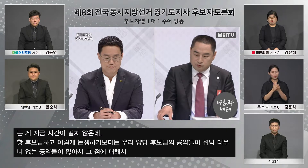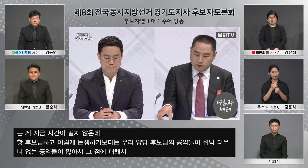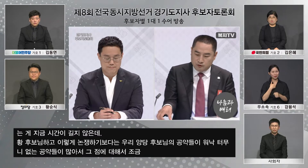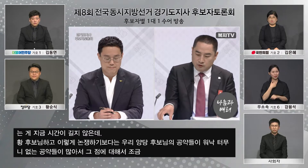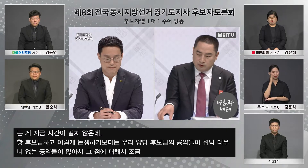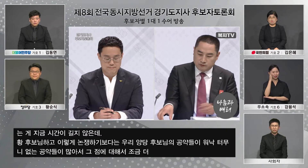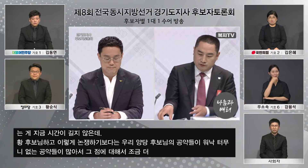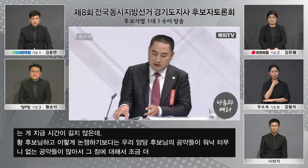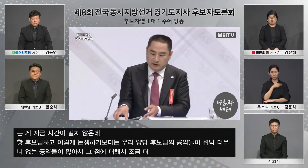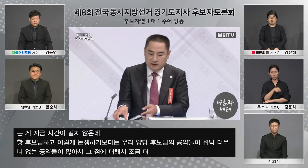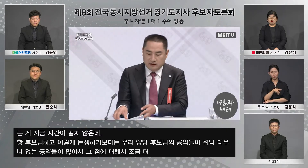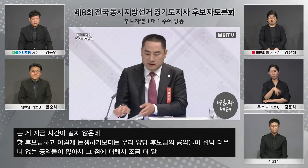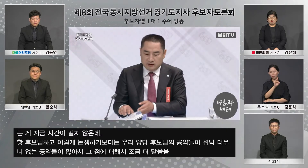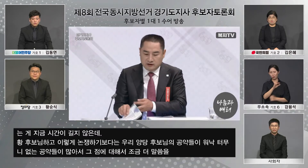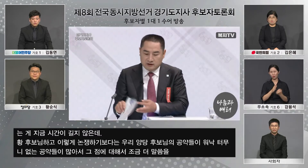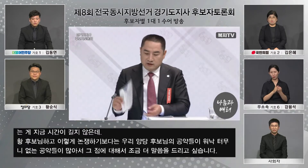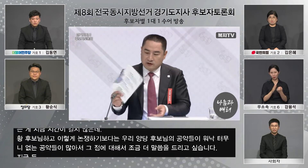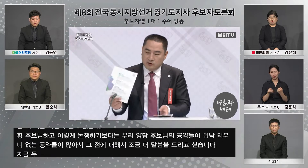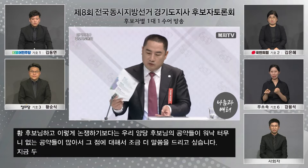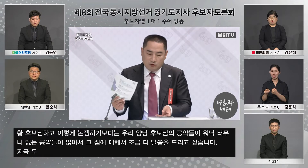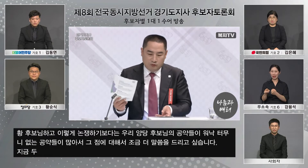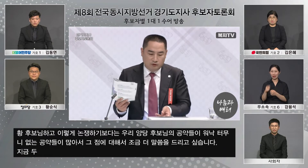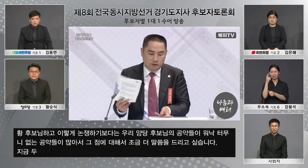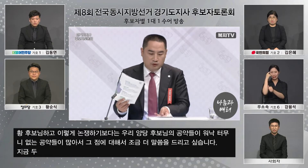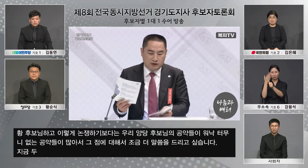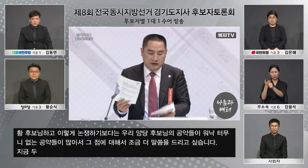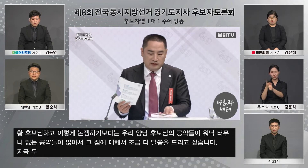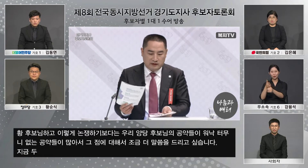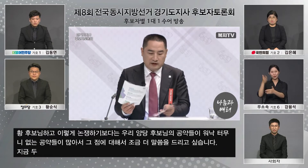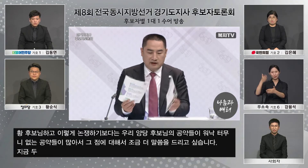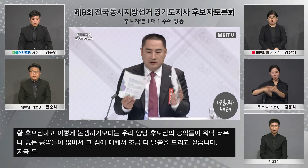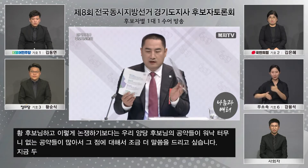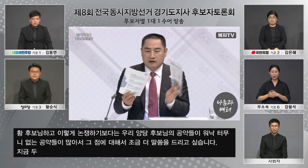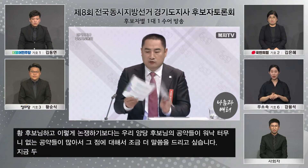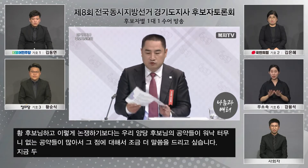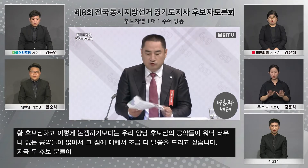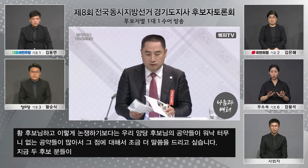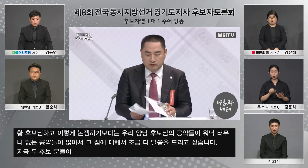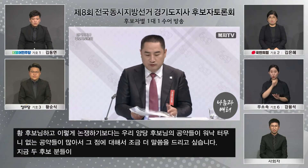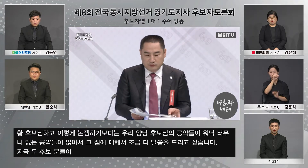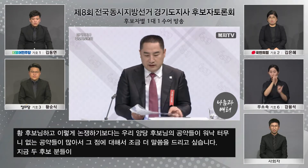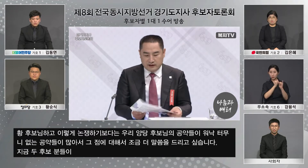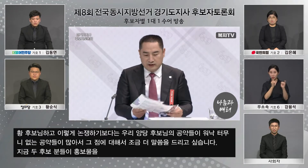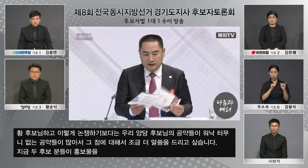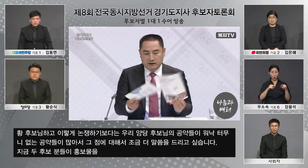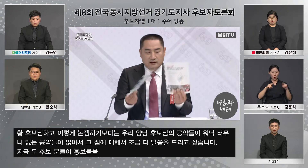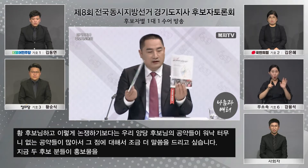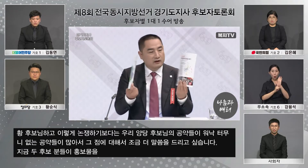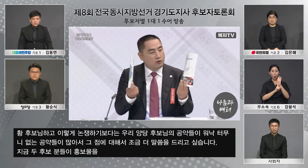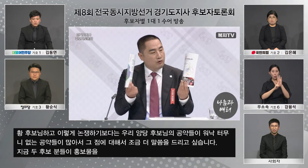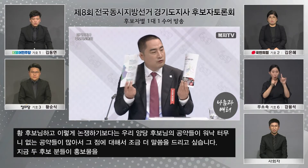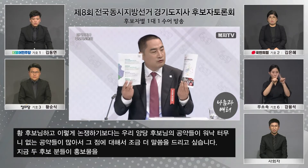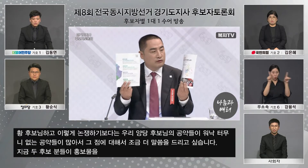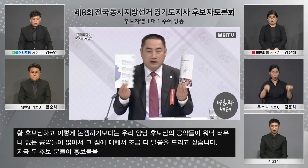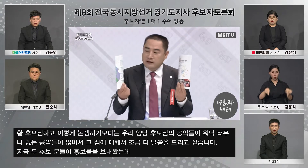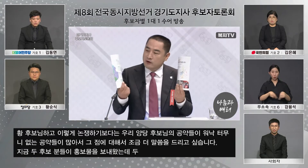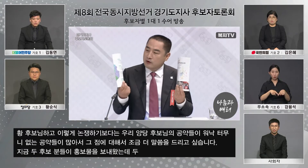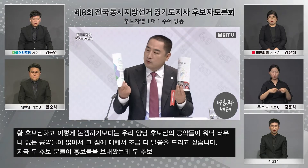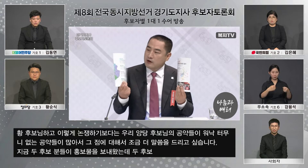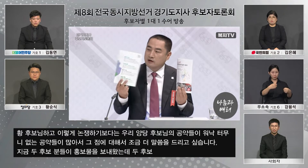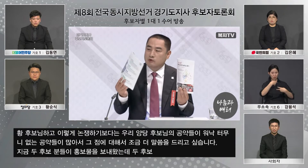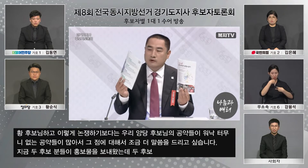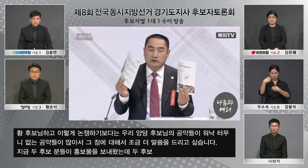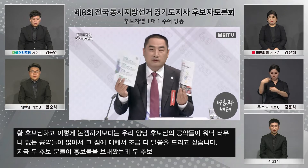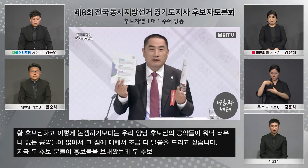두 후보분들이 이렇게 홍보물을 보내왔는데 두 후보분들의 이 홍보물의